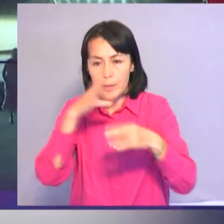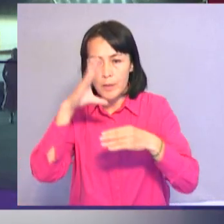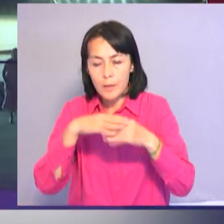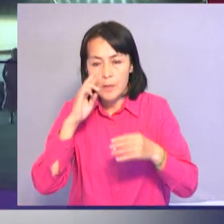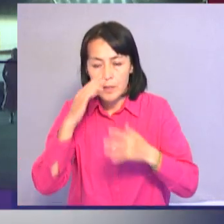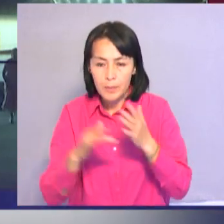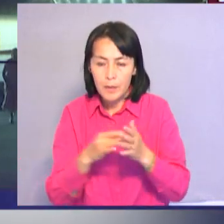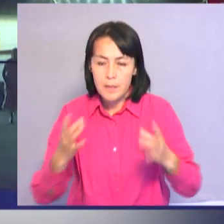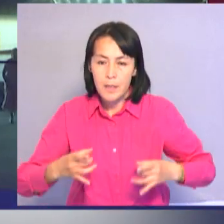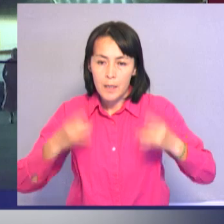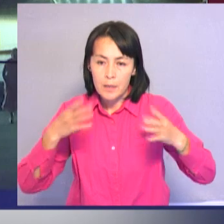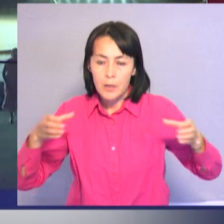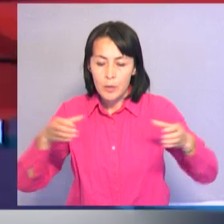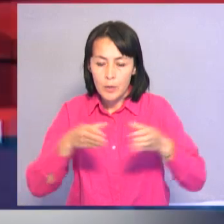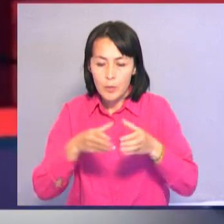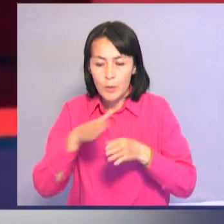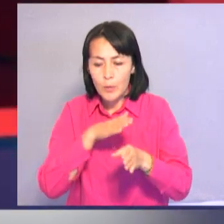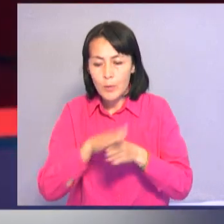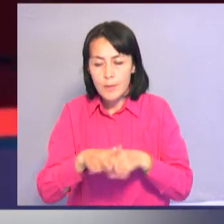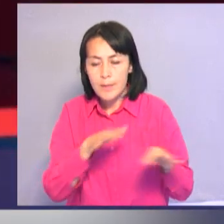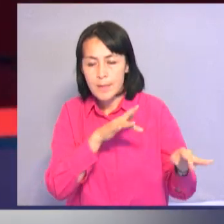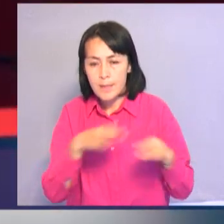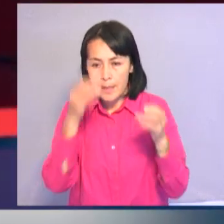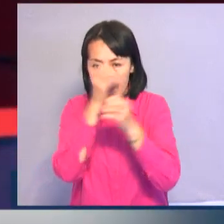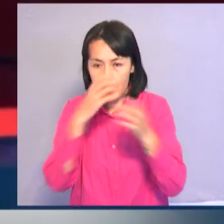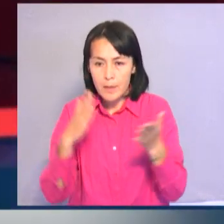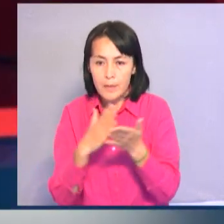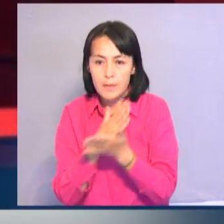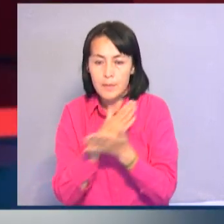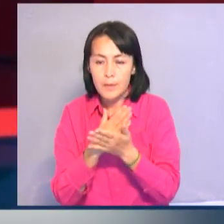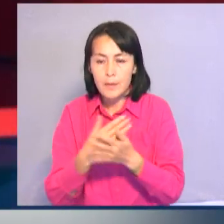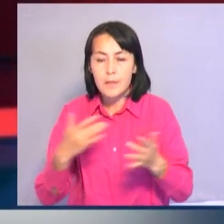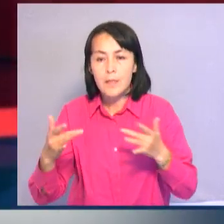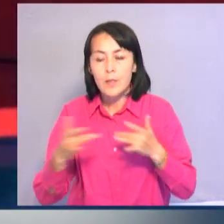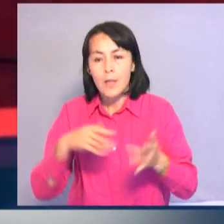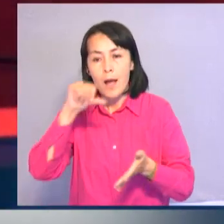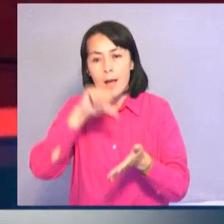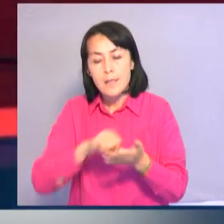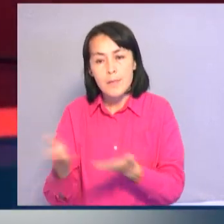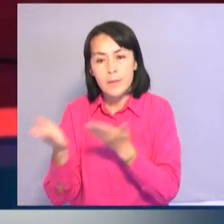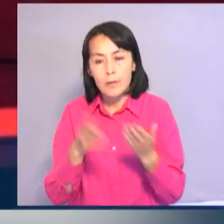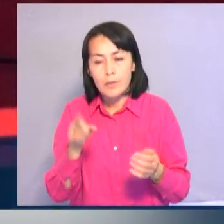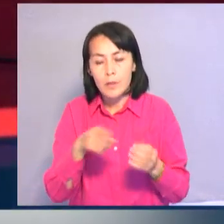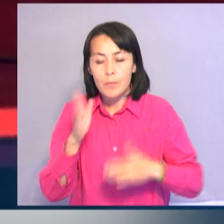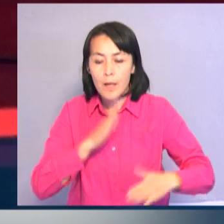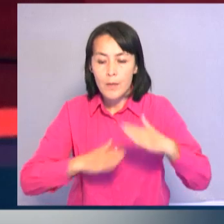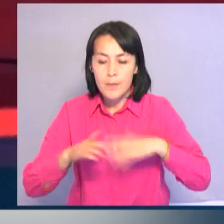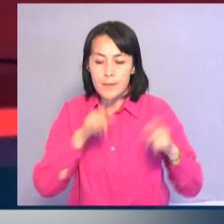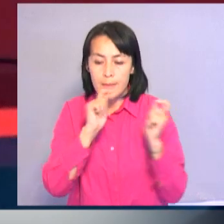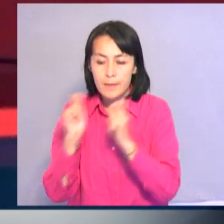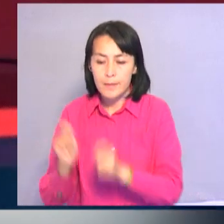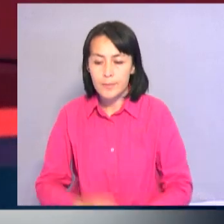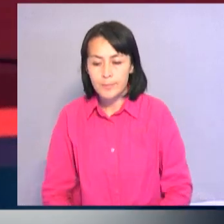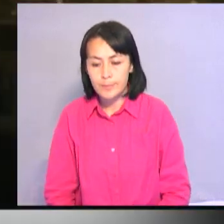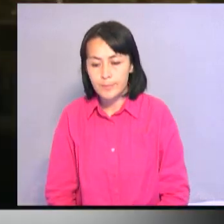Шымкент концерт ұйымы өткізді. Шарада мәдениет қызметкерлері өнер көрсетіп, келушілерге көтеріңкі көңіл күй сыйлады.